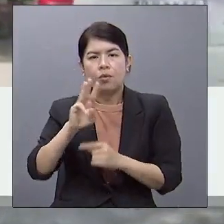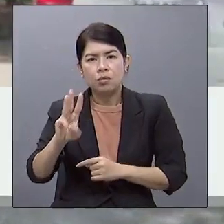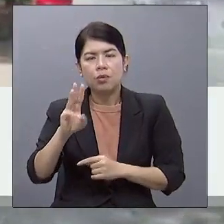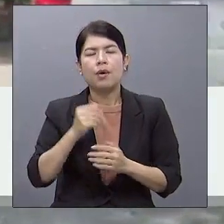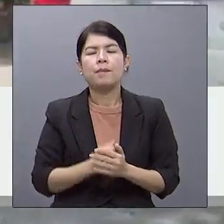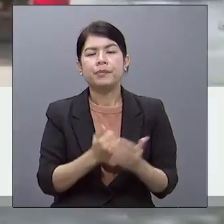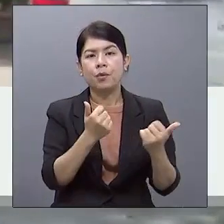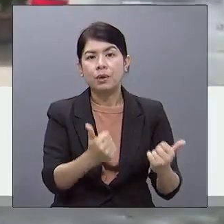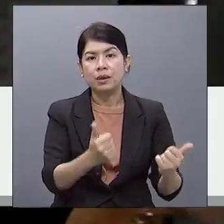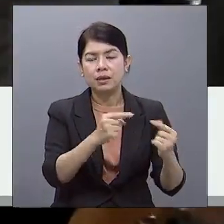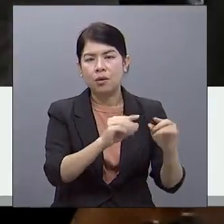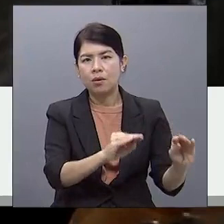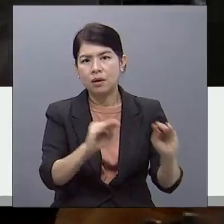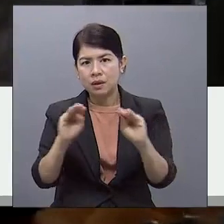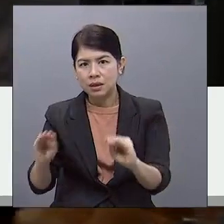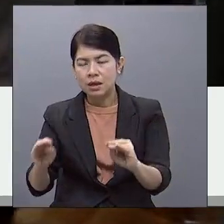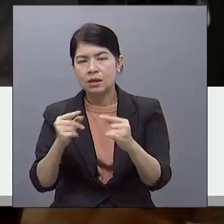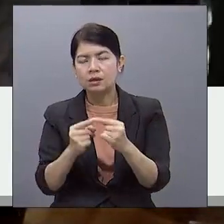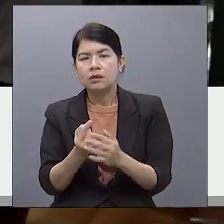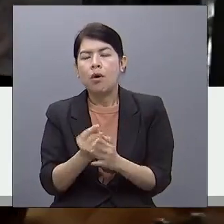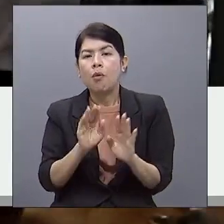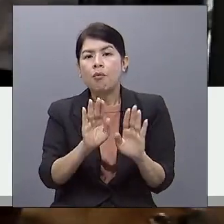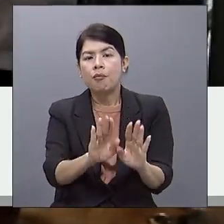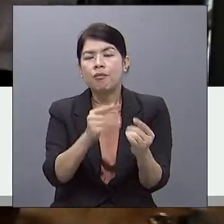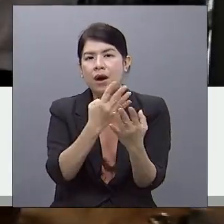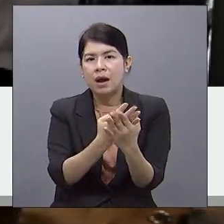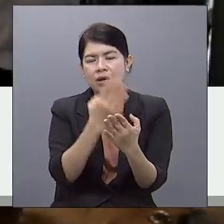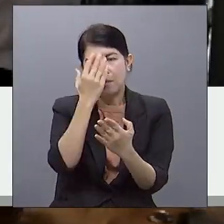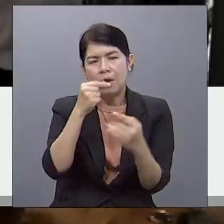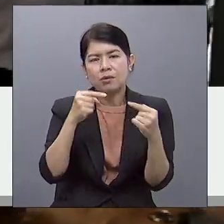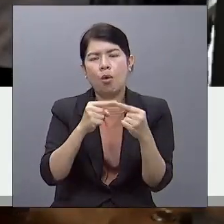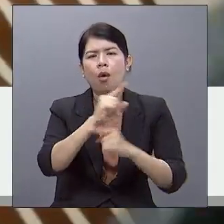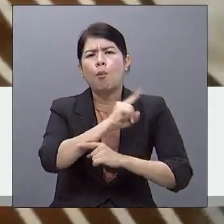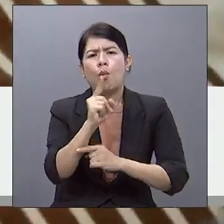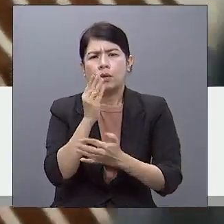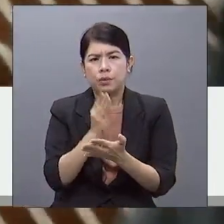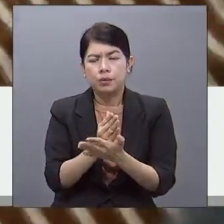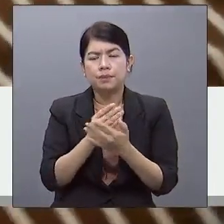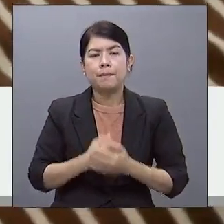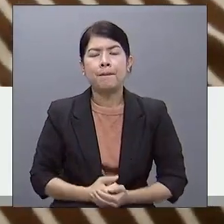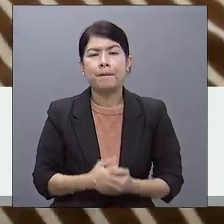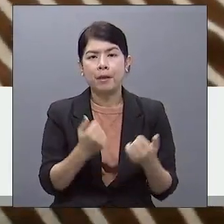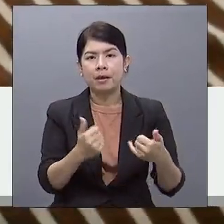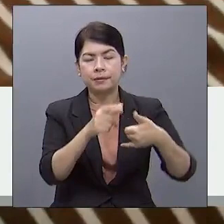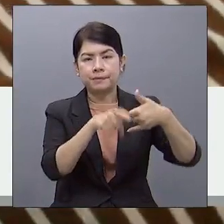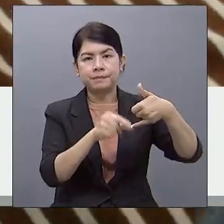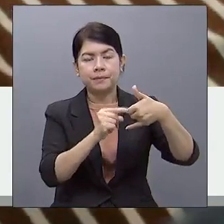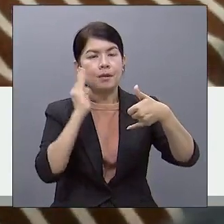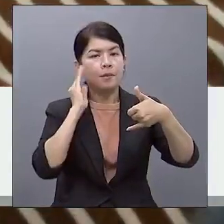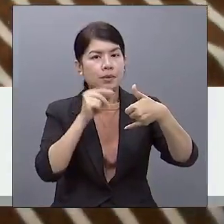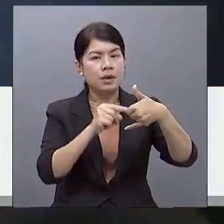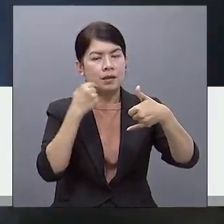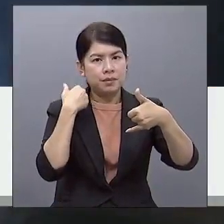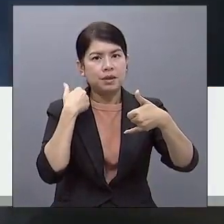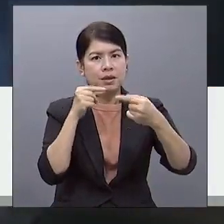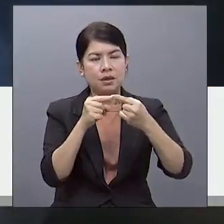เลื่อนการส่งฝากขังต่อศาลเนื่องจากว่าติดวันนักขัตฤกษ์ครับสำหรับในธีรพงษ์ขณะนี้ถูกดำเนินคดีในข้อหา